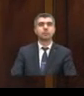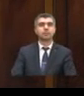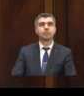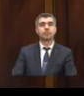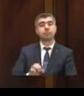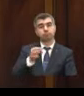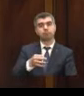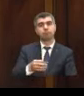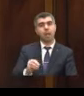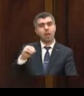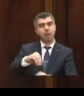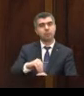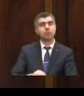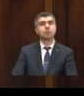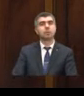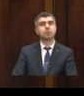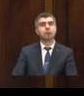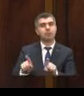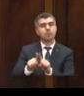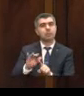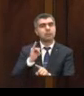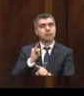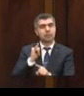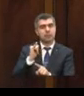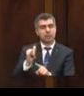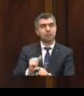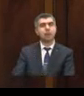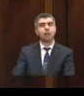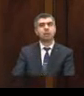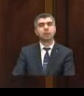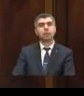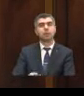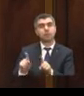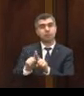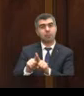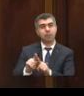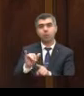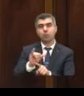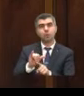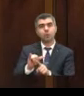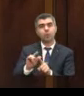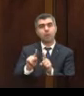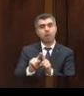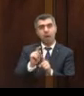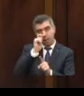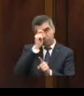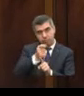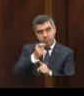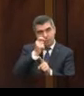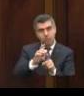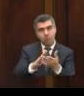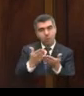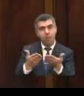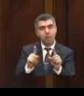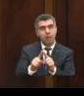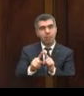أخرى على الوفاء والثقة المستمرة والمتجددة المبنية على روابط البيعة والتعلق بالعرش